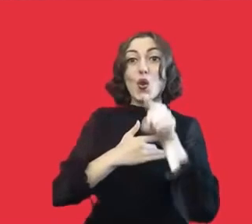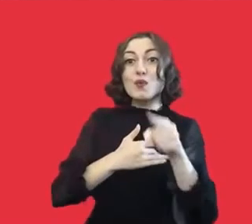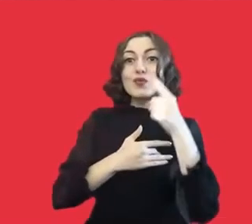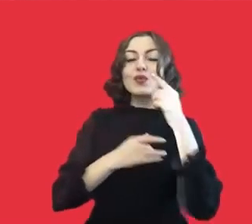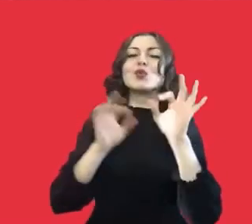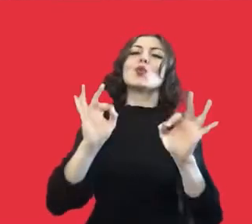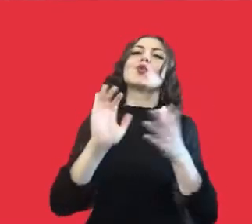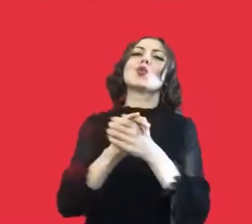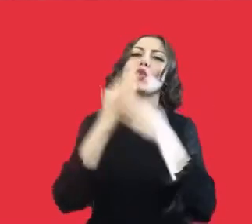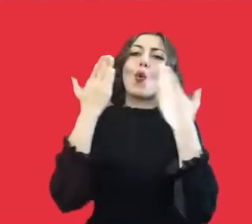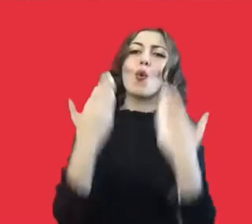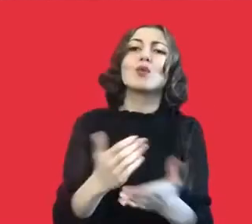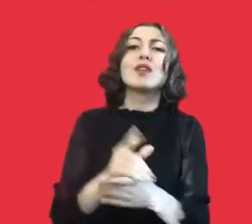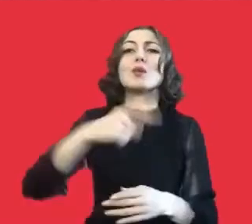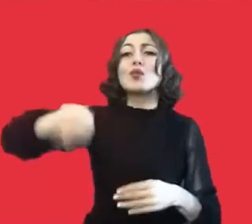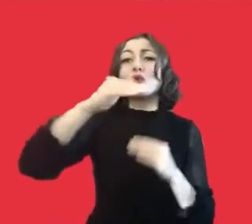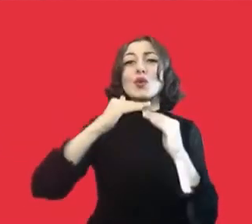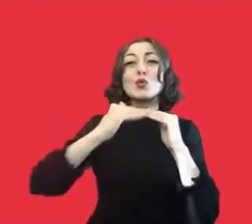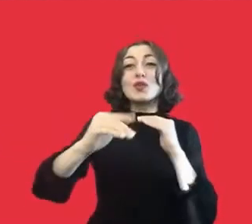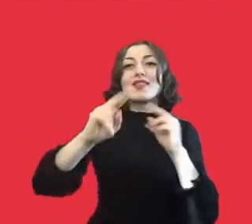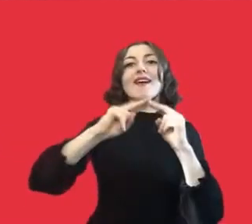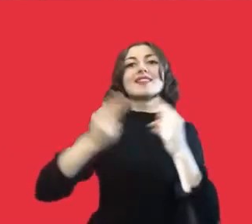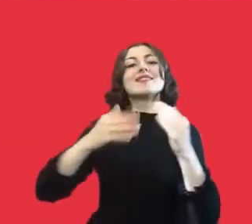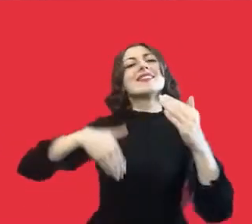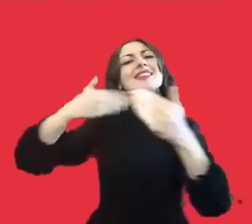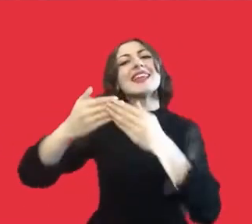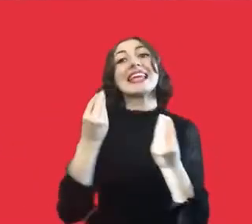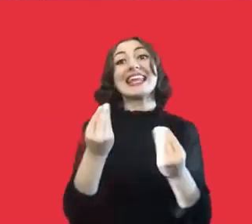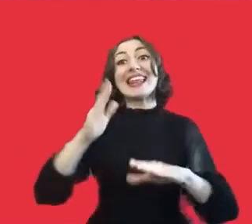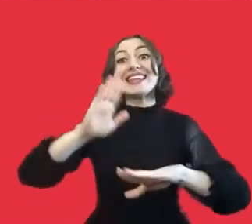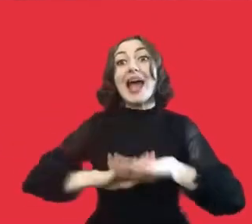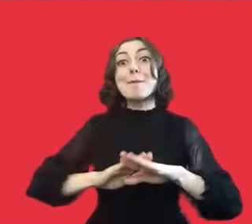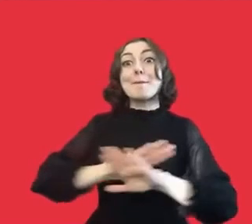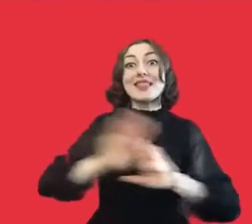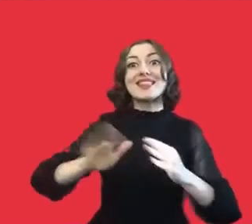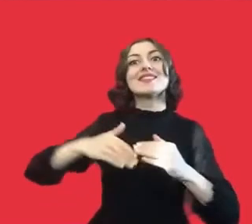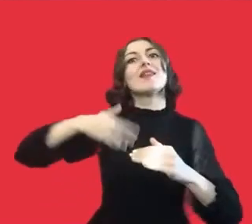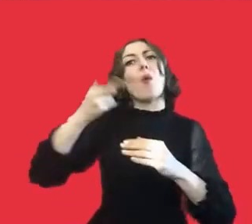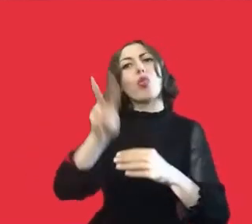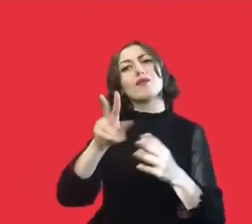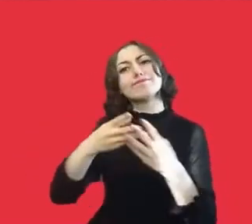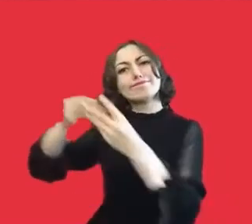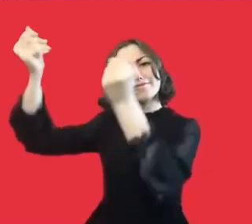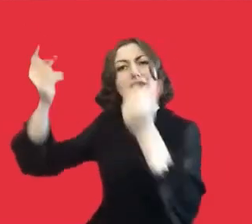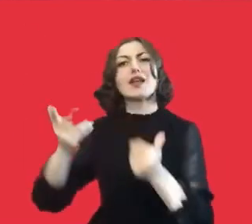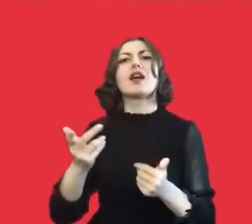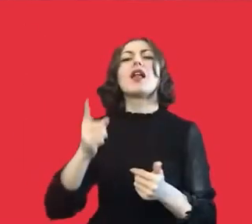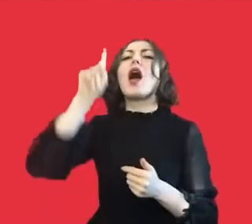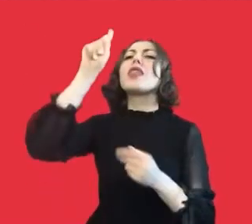hem bu dünyadan göçmüş olan, iyilik yaparken özellikle göçmüş olan diğer bütün gönüllerimize de Allah'tan rahmet